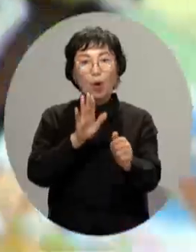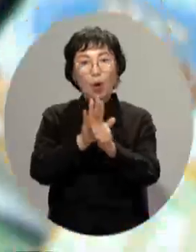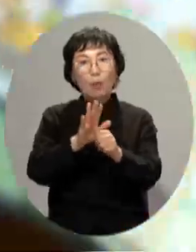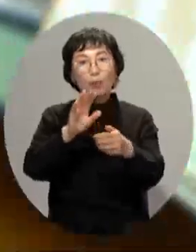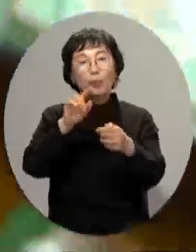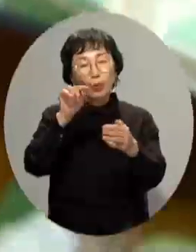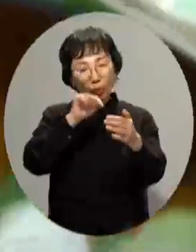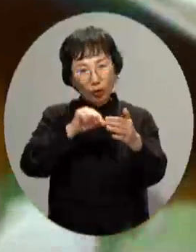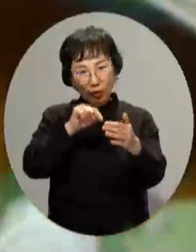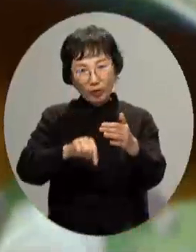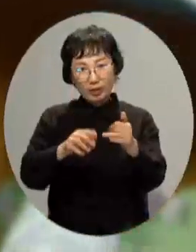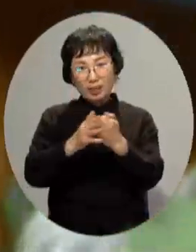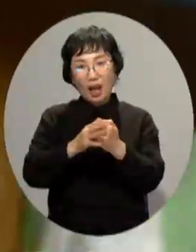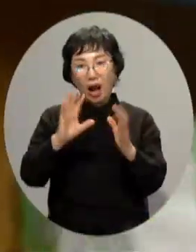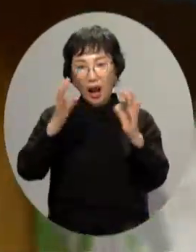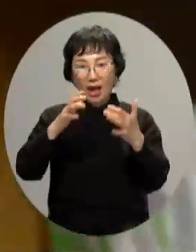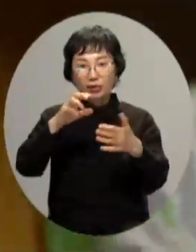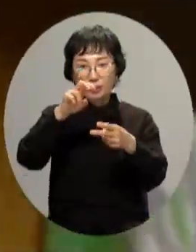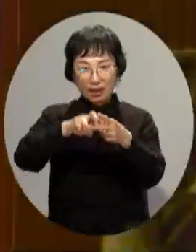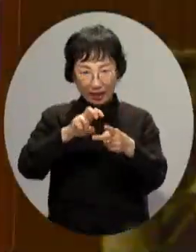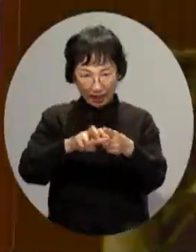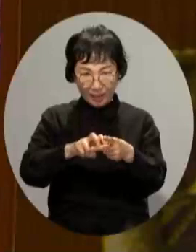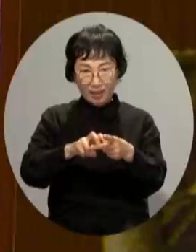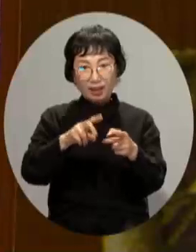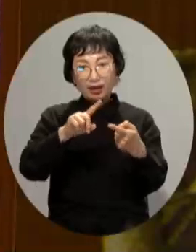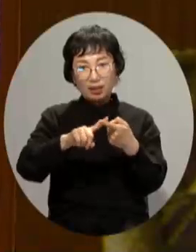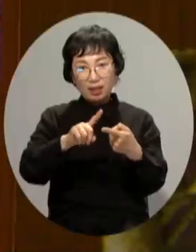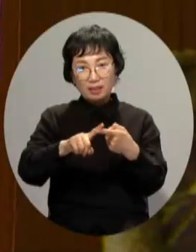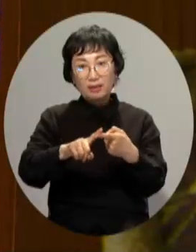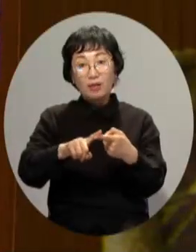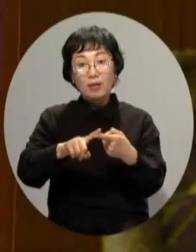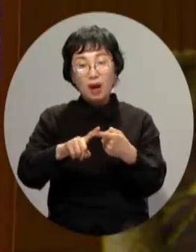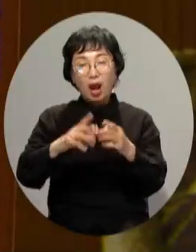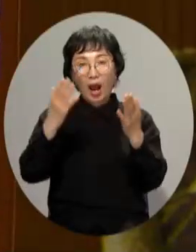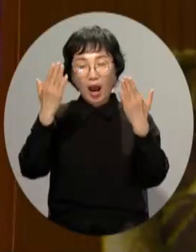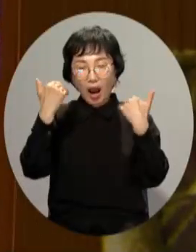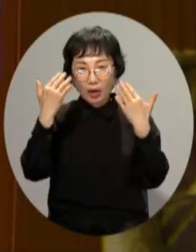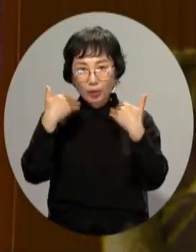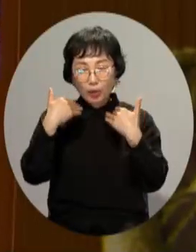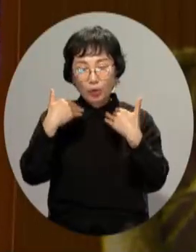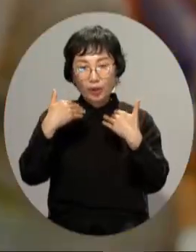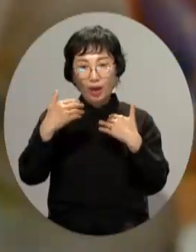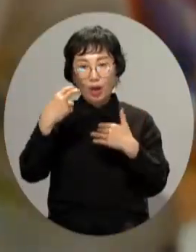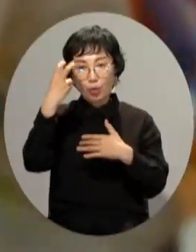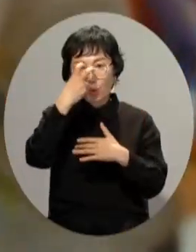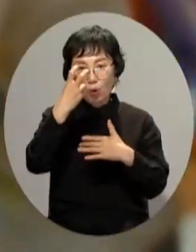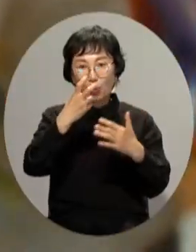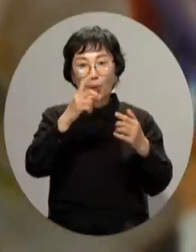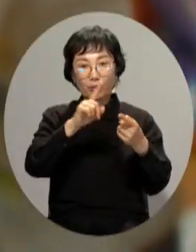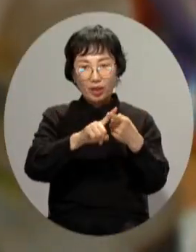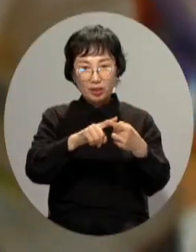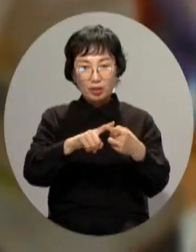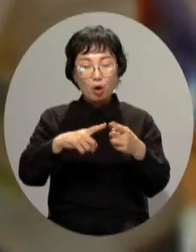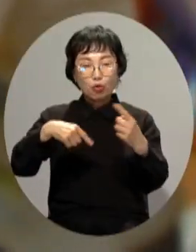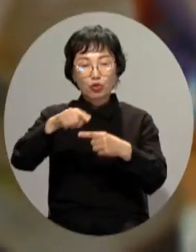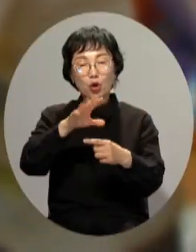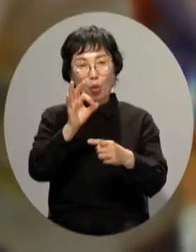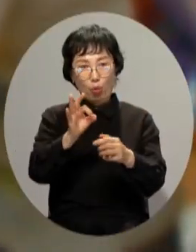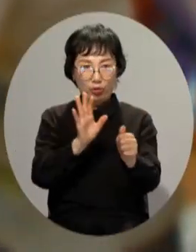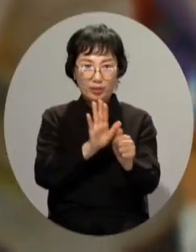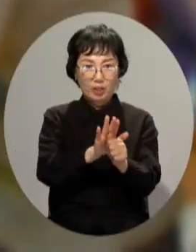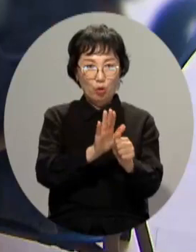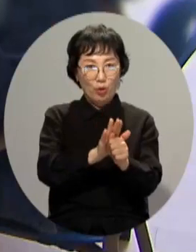도서관, 지역 아동센터 등 도내 200여 외부기관을 학교 밖 늘봄 기관으로 두고 운영비를 지원하기로